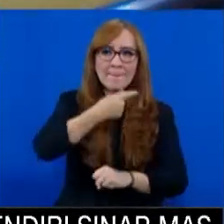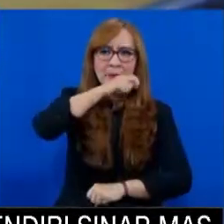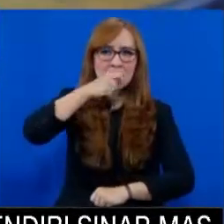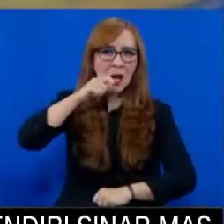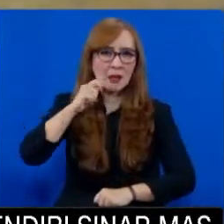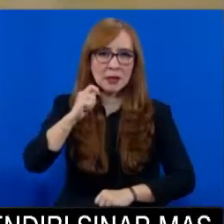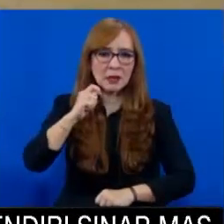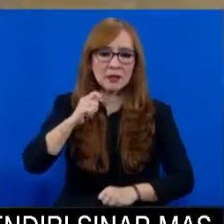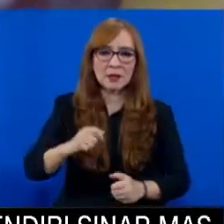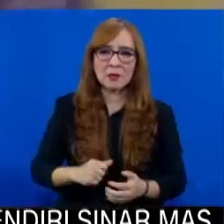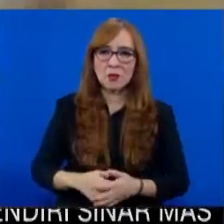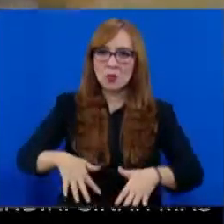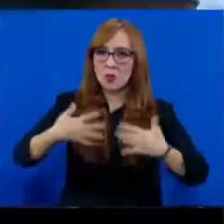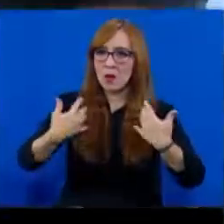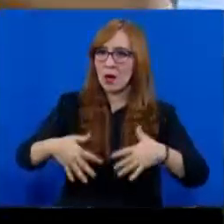aja udah.